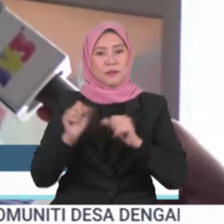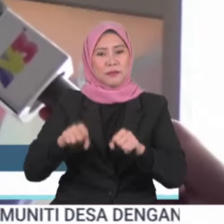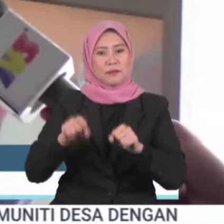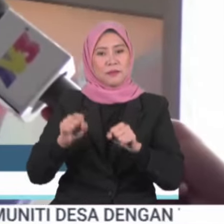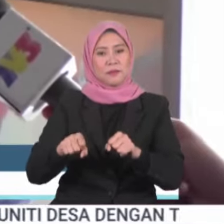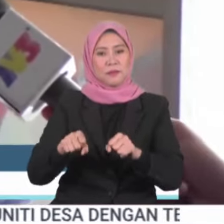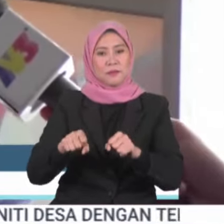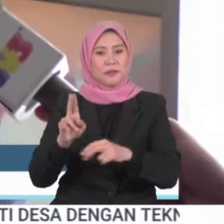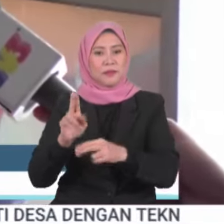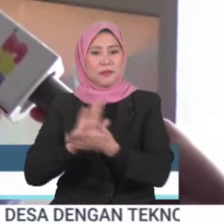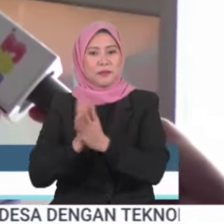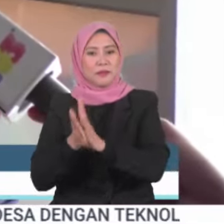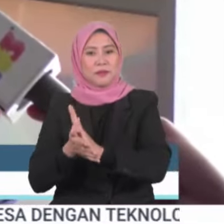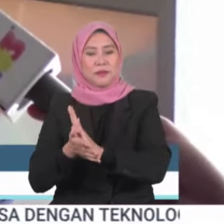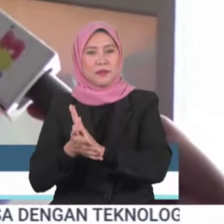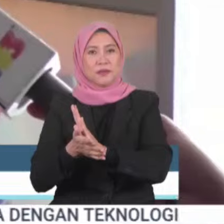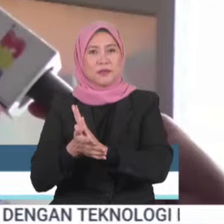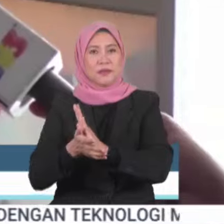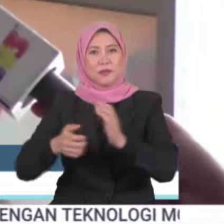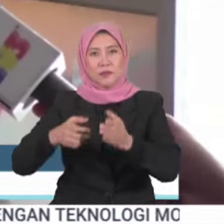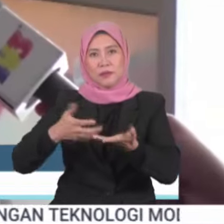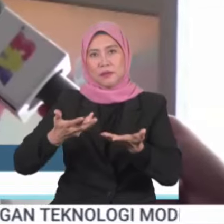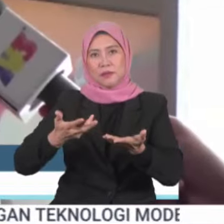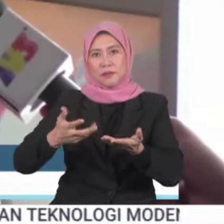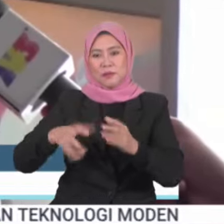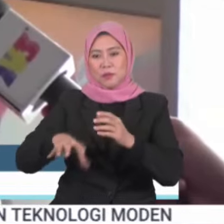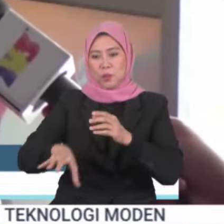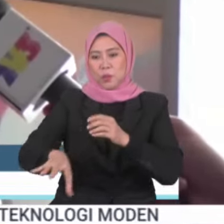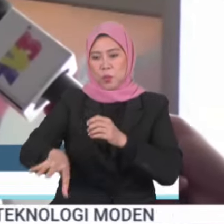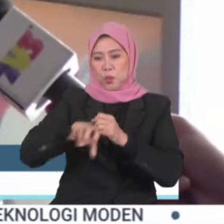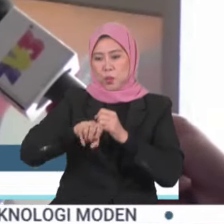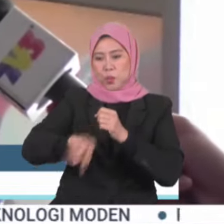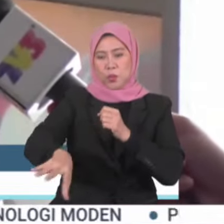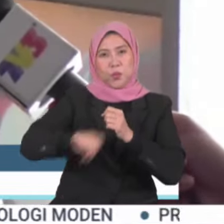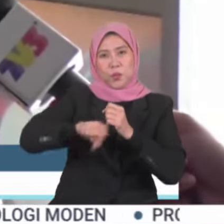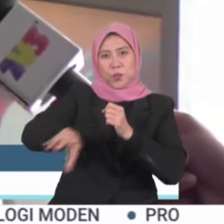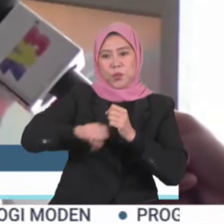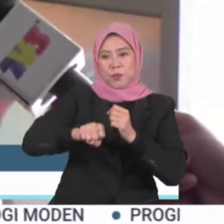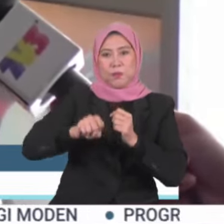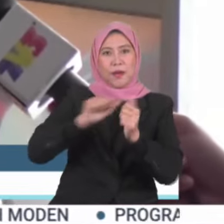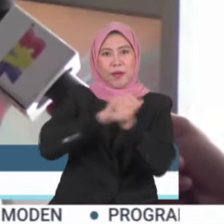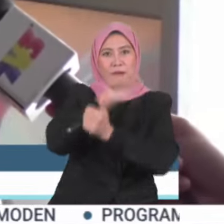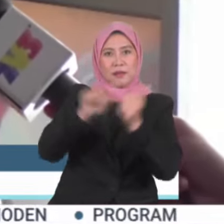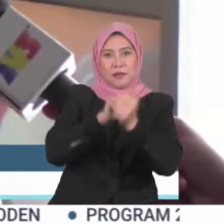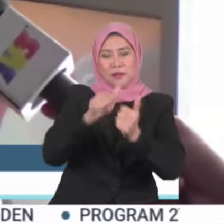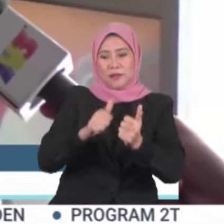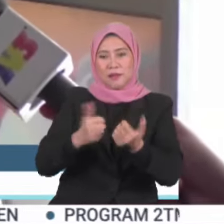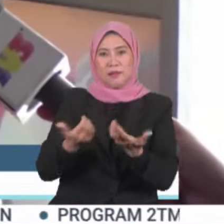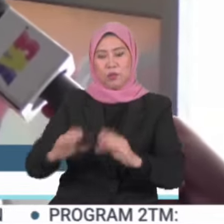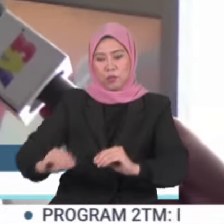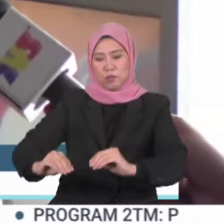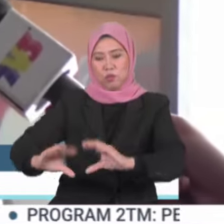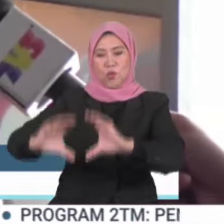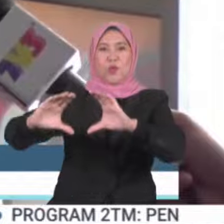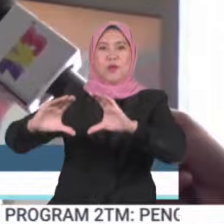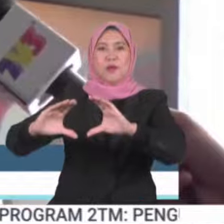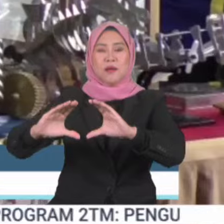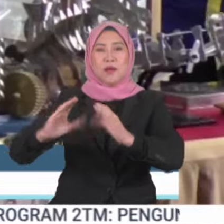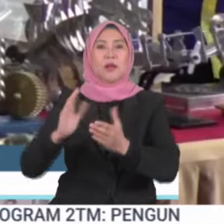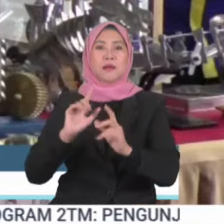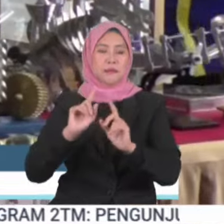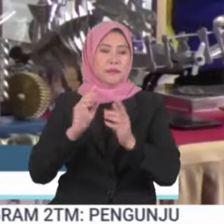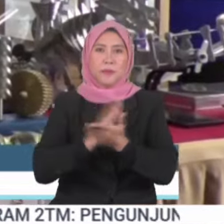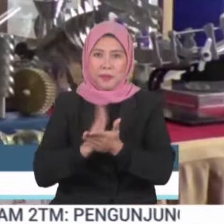tayar untuk jadikan sebagai sumber angin sebelum motor tu sampai ke workshop ataupun ke petrol pump untuk mengisi angin